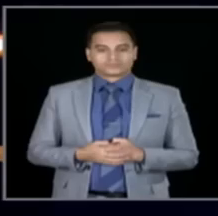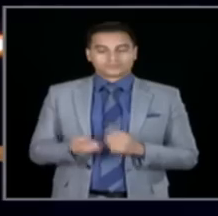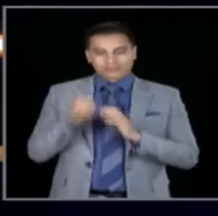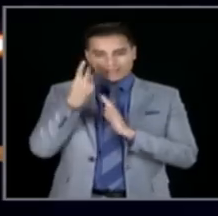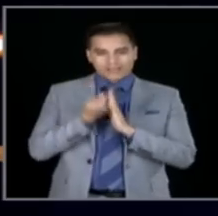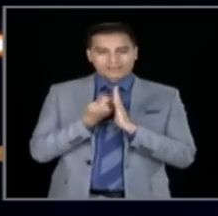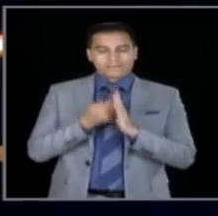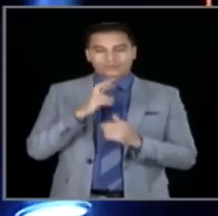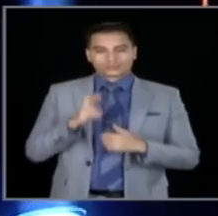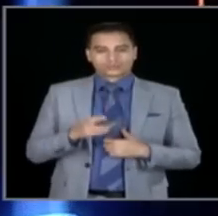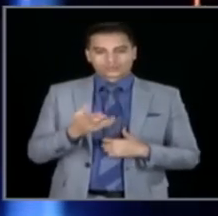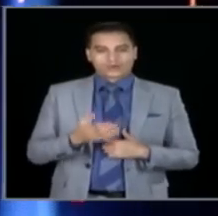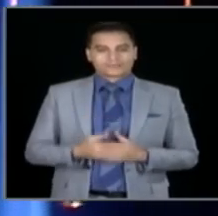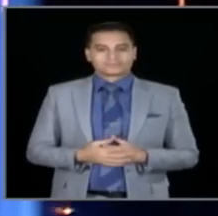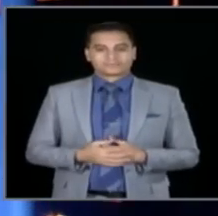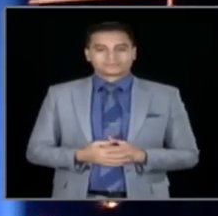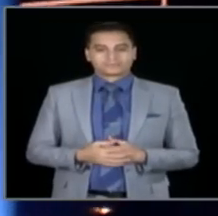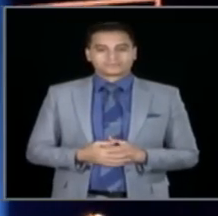أدب وسؤال،